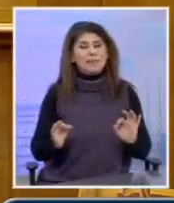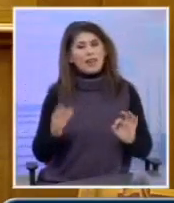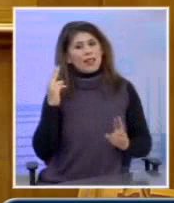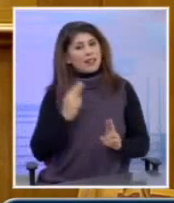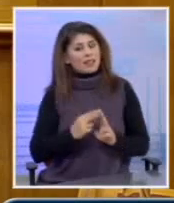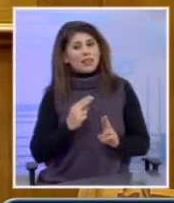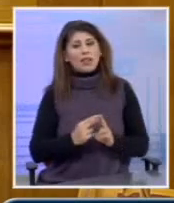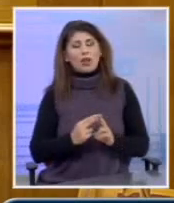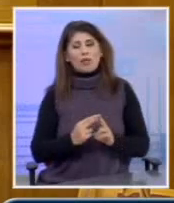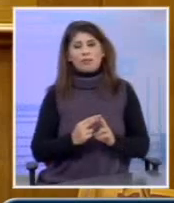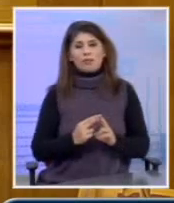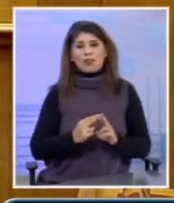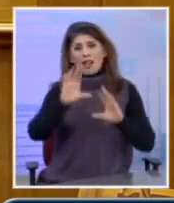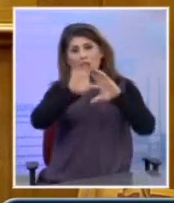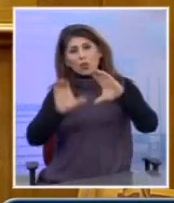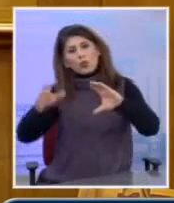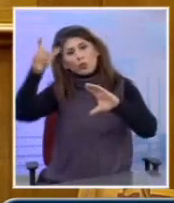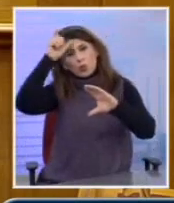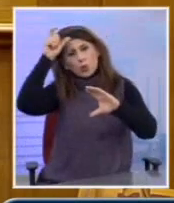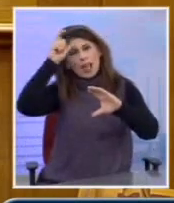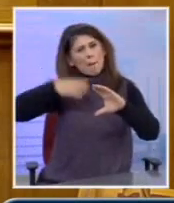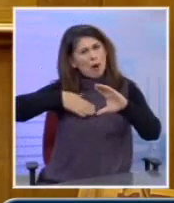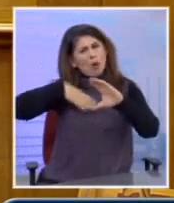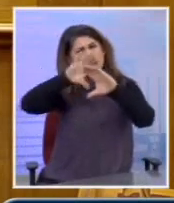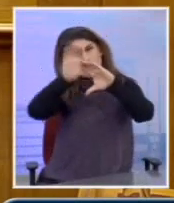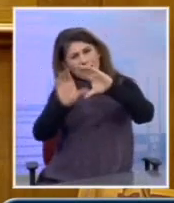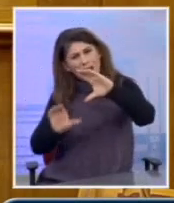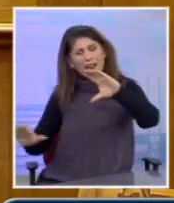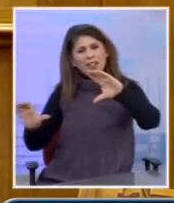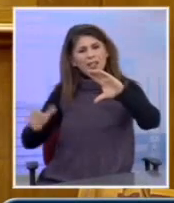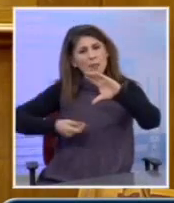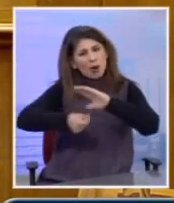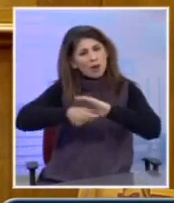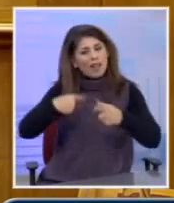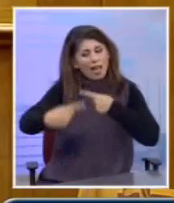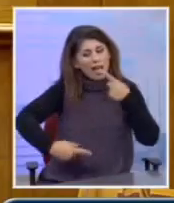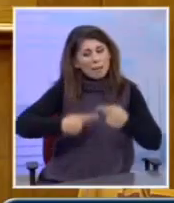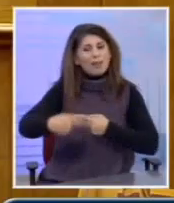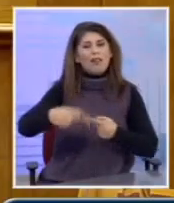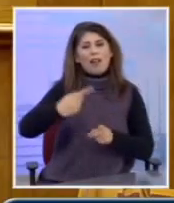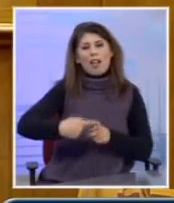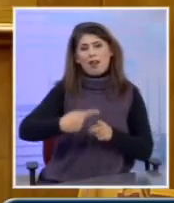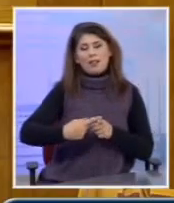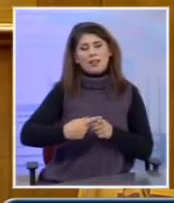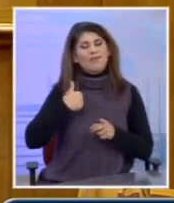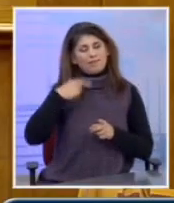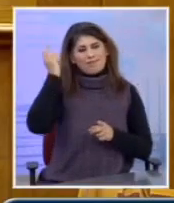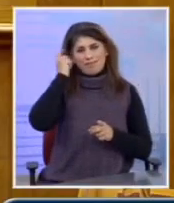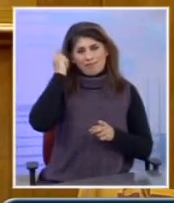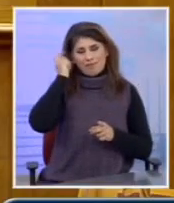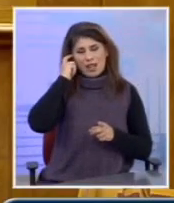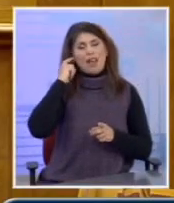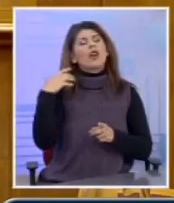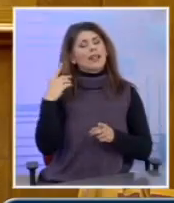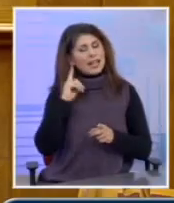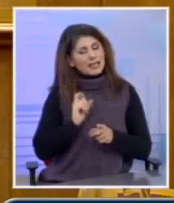από τις ακτές της Μικράς Ασίας. Λοιπόν, άρα νομίζω ότι καλό είναι να έχουμε στο μυαλό μας ότι δεν υπάρχει καμία εναλλακτική πέρα